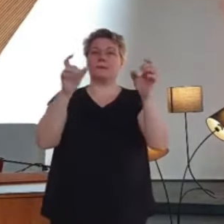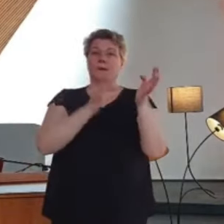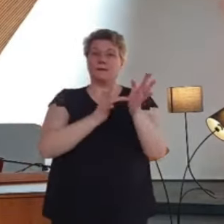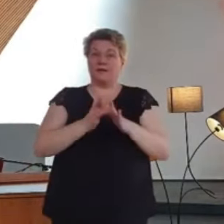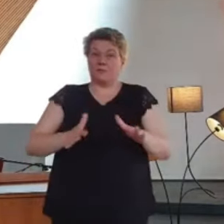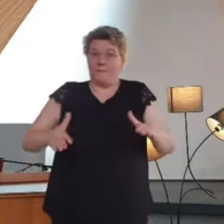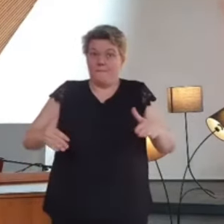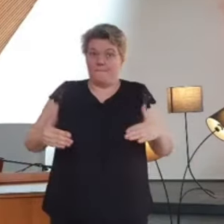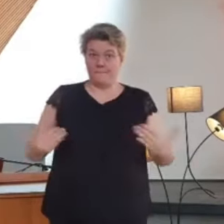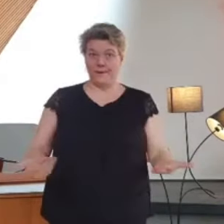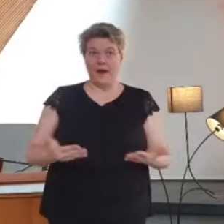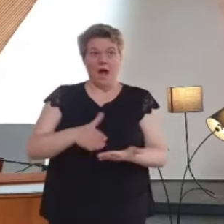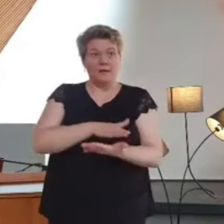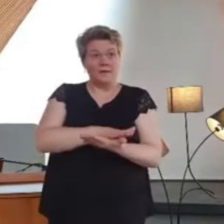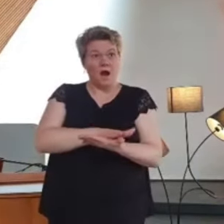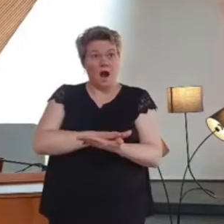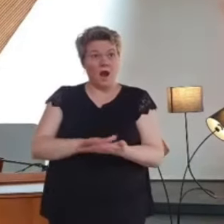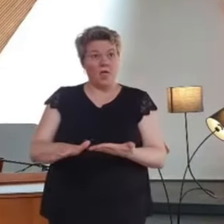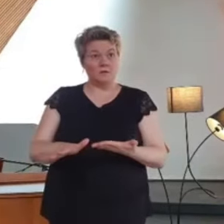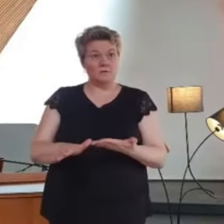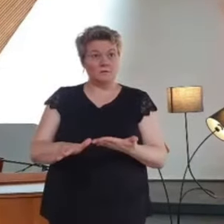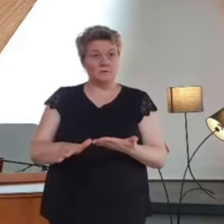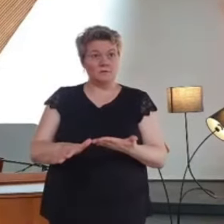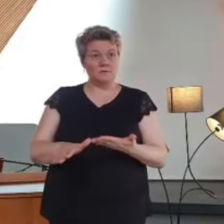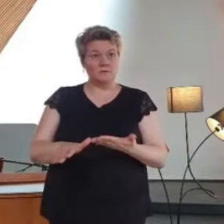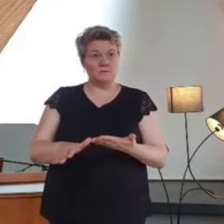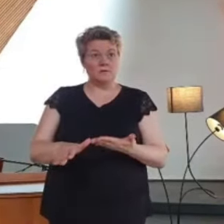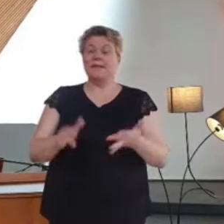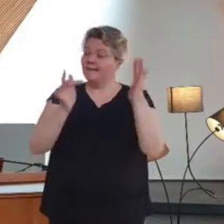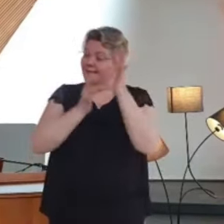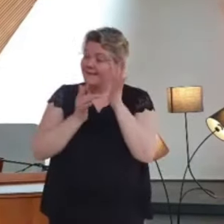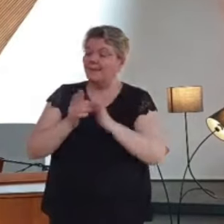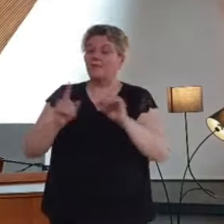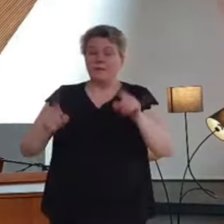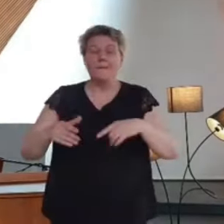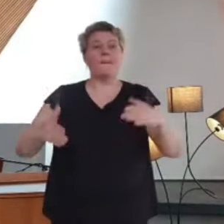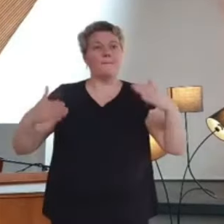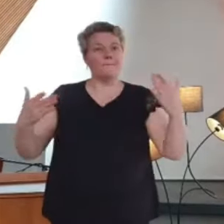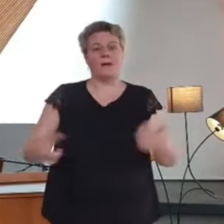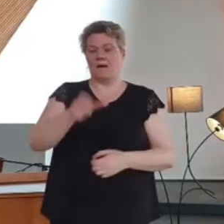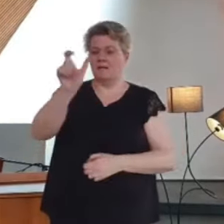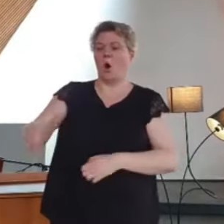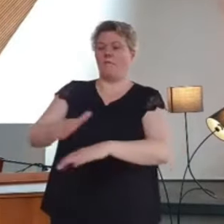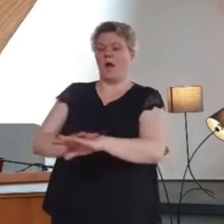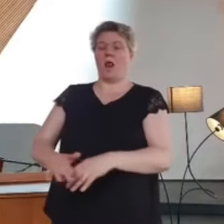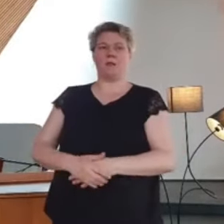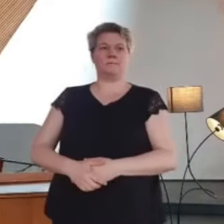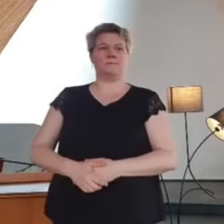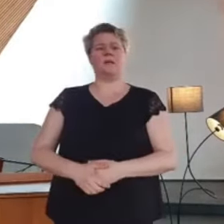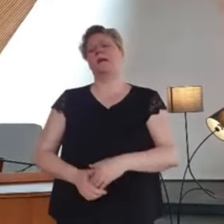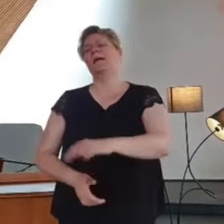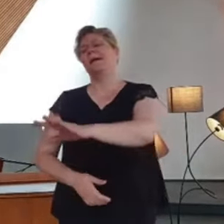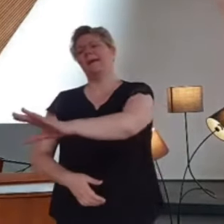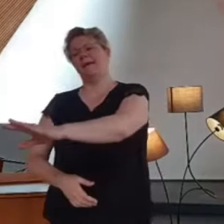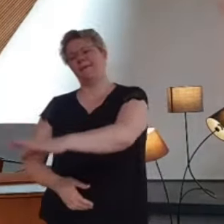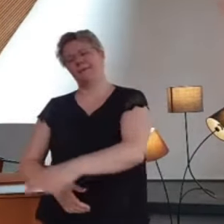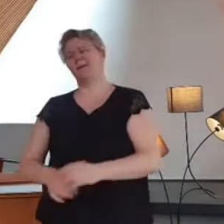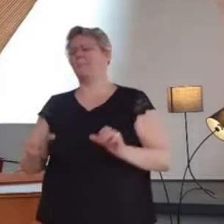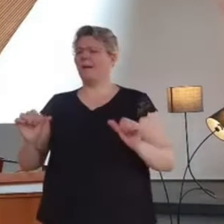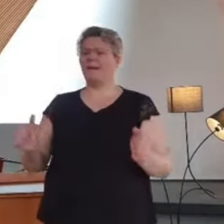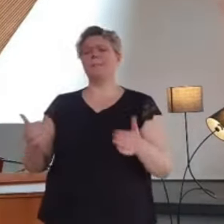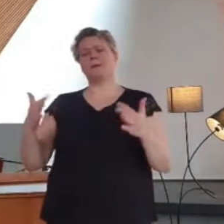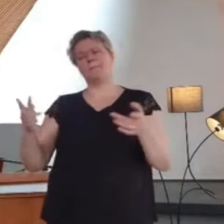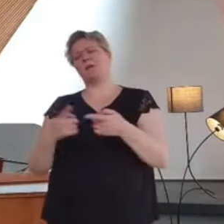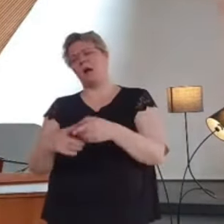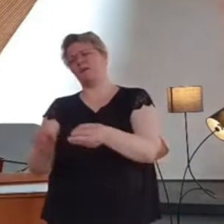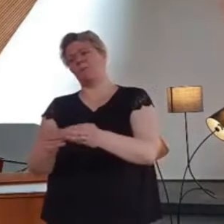Heilungsbereitschaft. Jesus ist bereit zu heilen. Er sagt nicht, ey, es gibt größere Probleme, ich muss